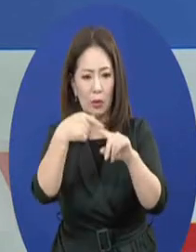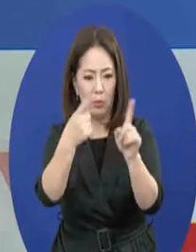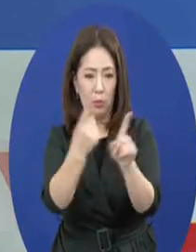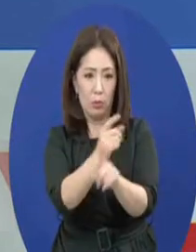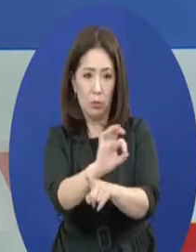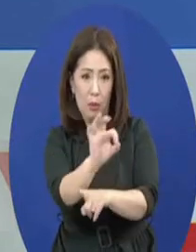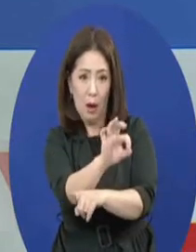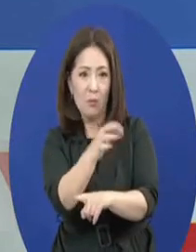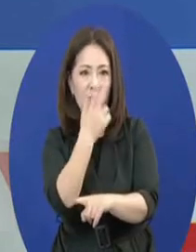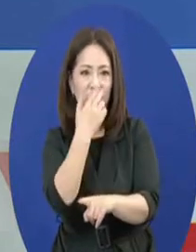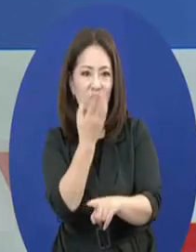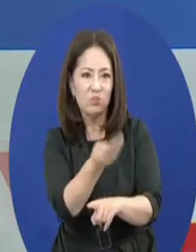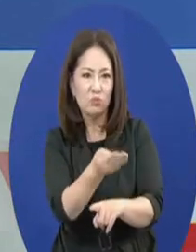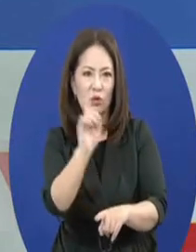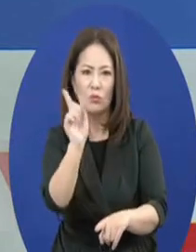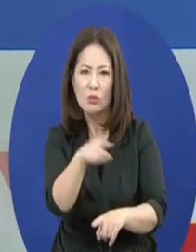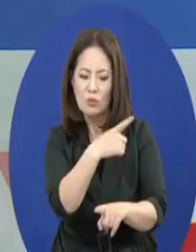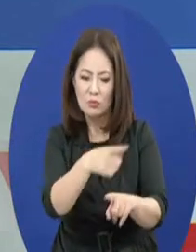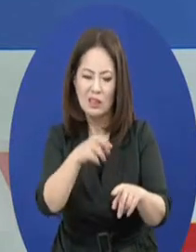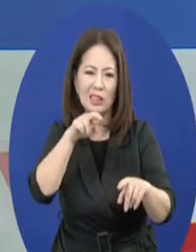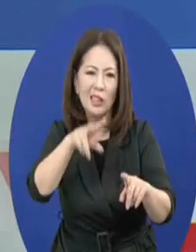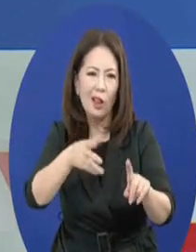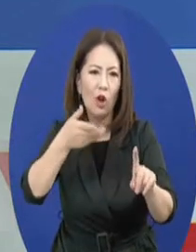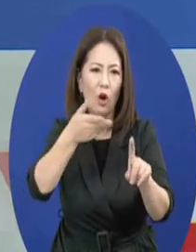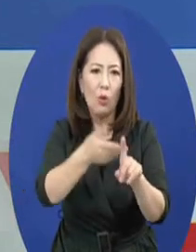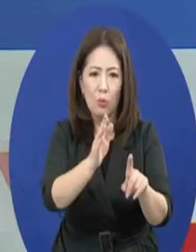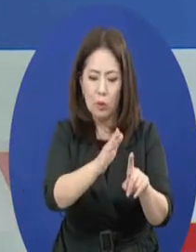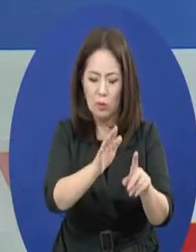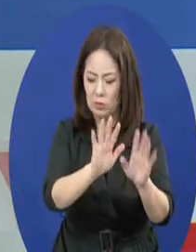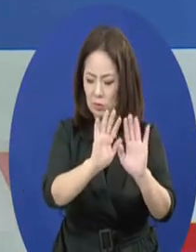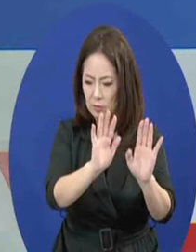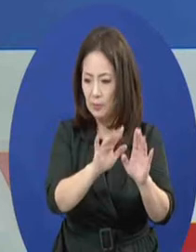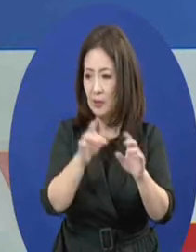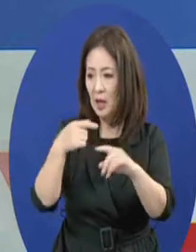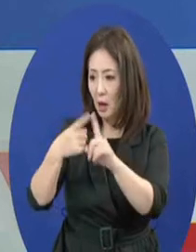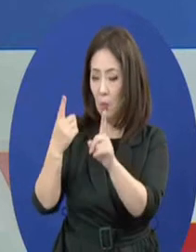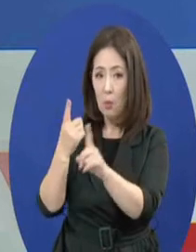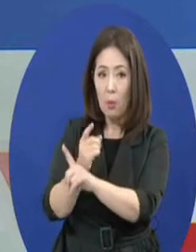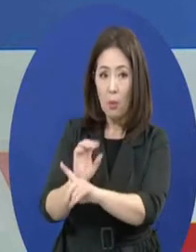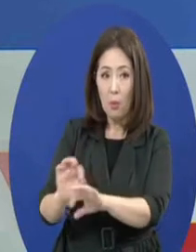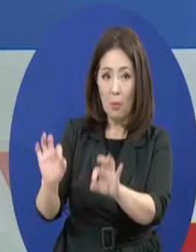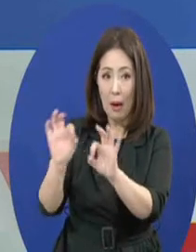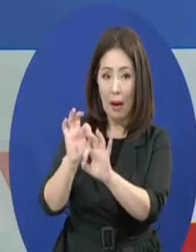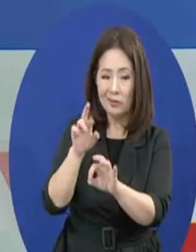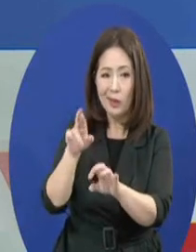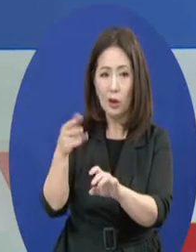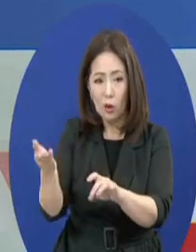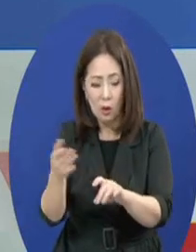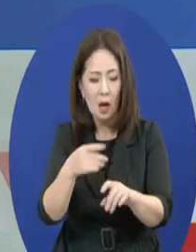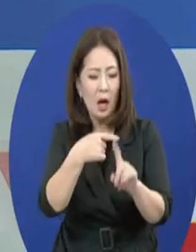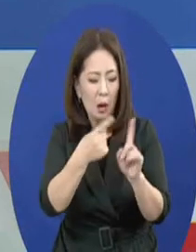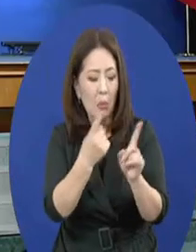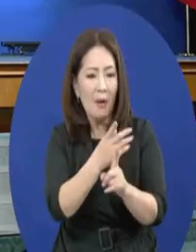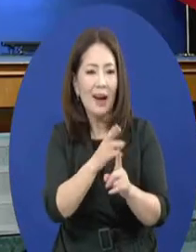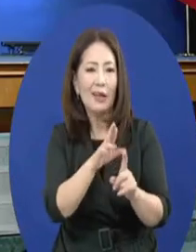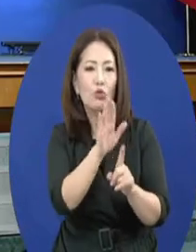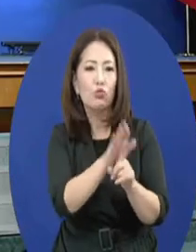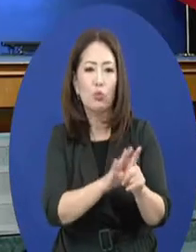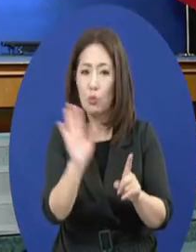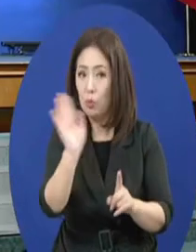хилэмдүүлж болохгүй, гэмт этгээдийг ял завшуулж болохгүй гэдгийг ямагт санаж явахыг төрийн тэргүүний хувьд сануулган